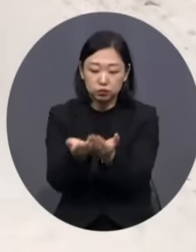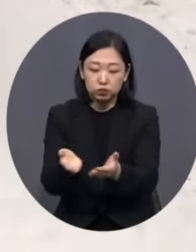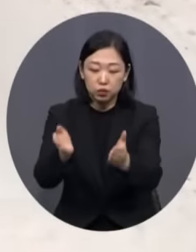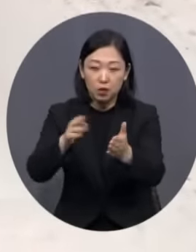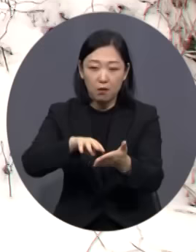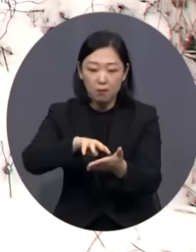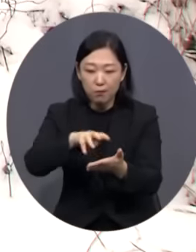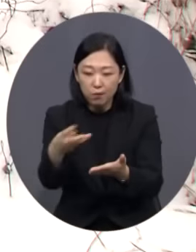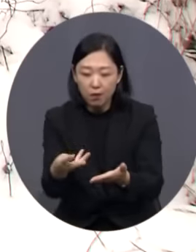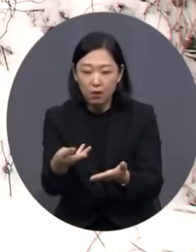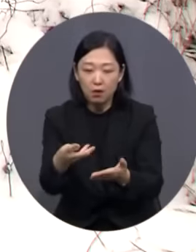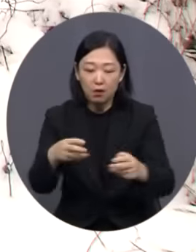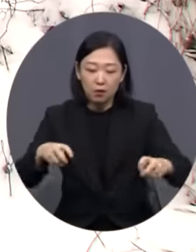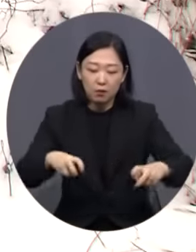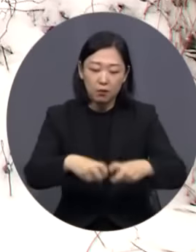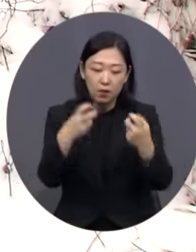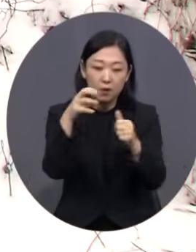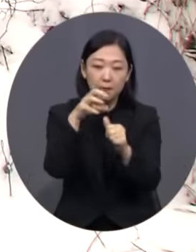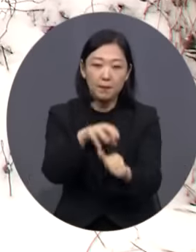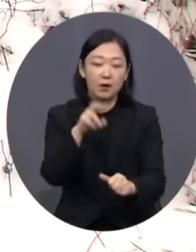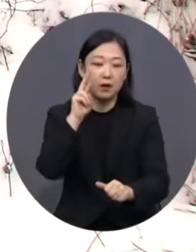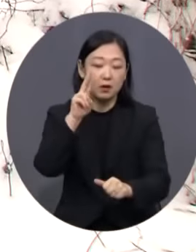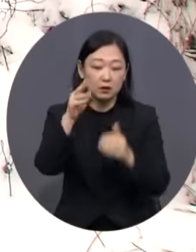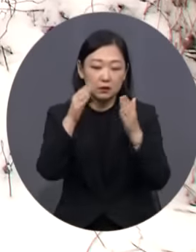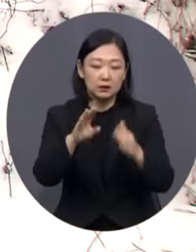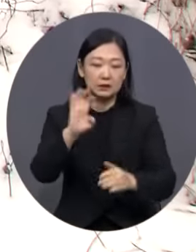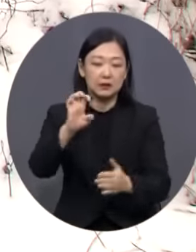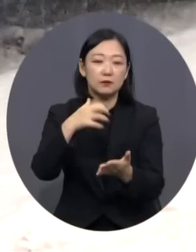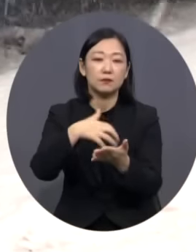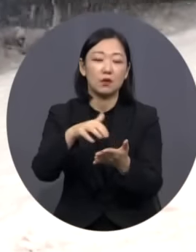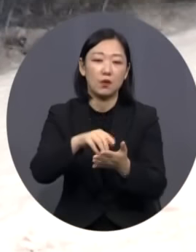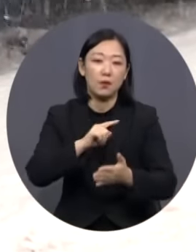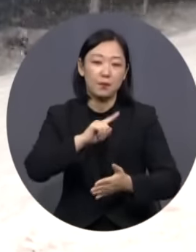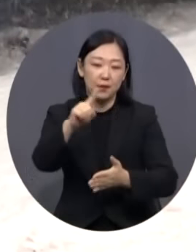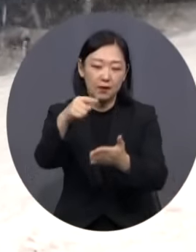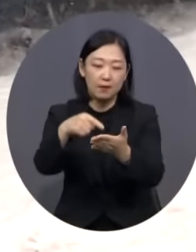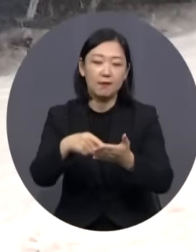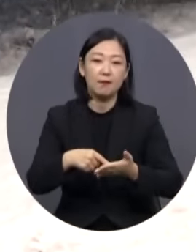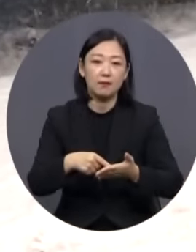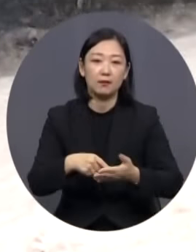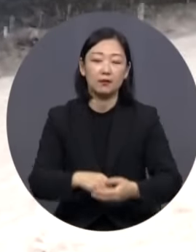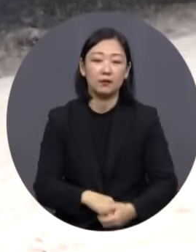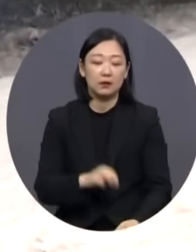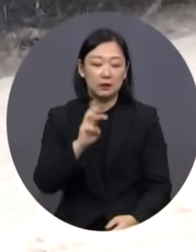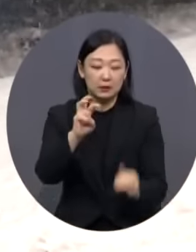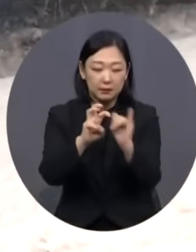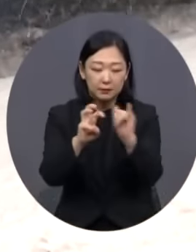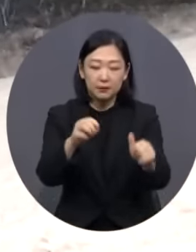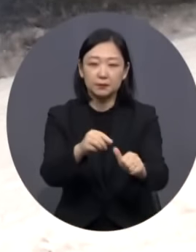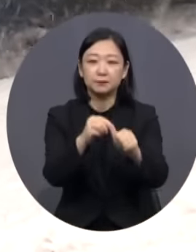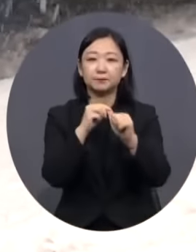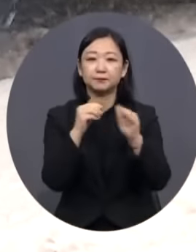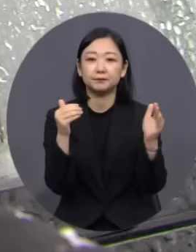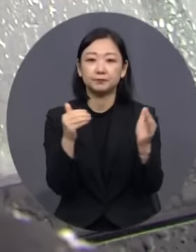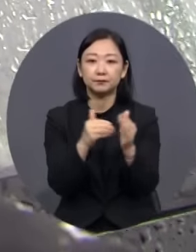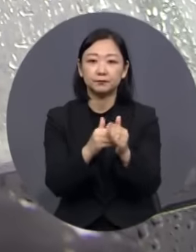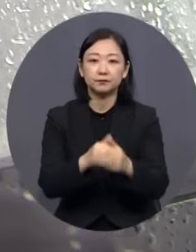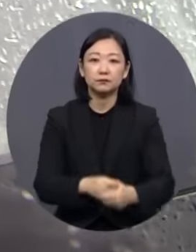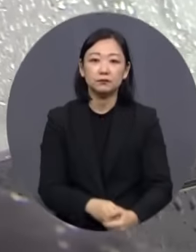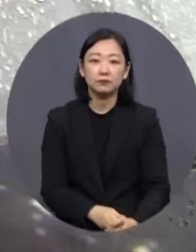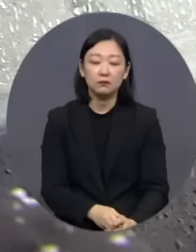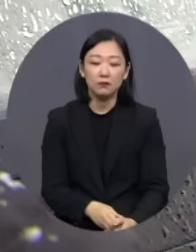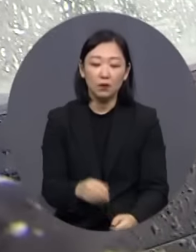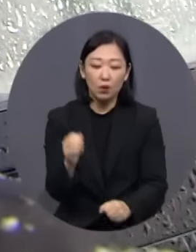등 교통사고와 고립 등 이틀 동안 40여 건의 신고가 접수됐고 30여 명이 구조됐습니다. 아예